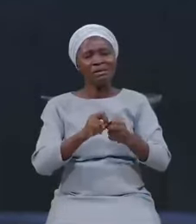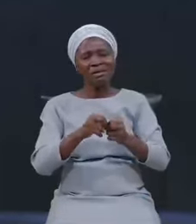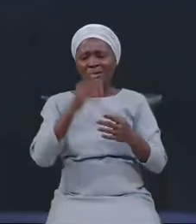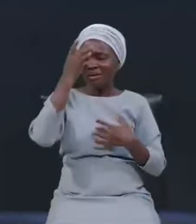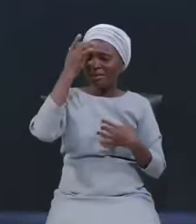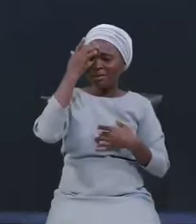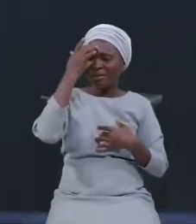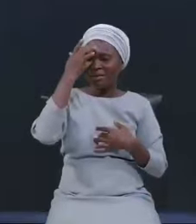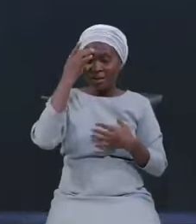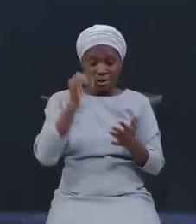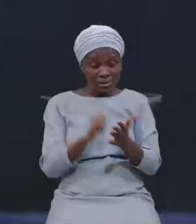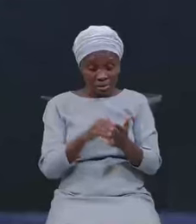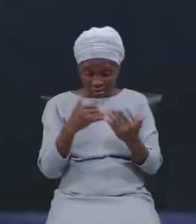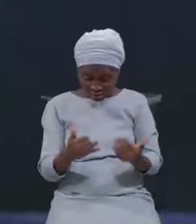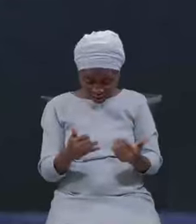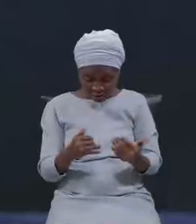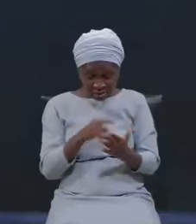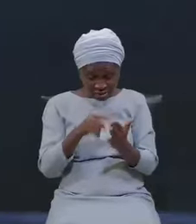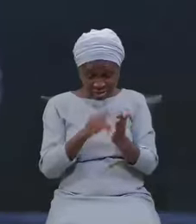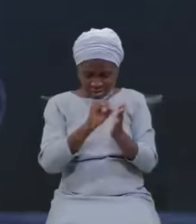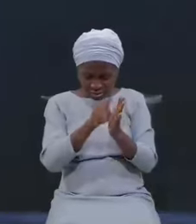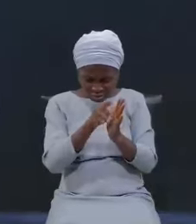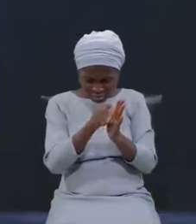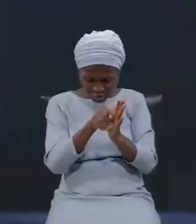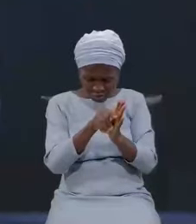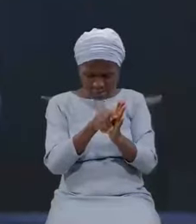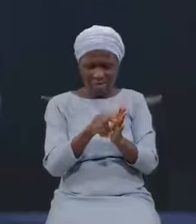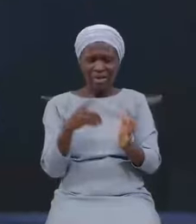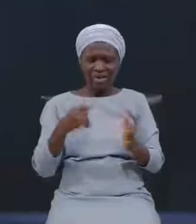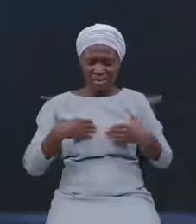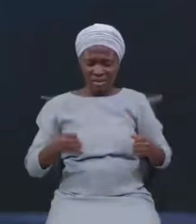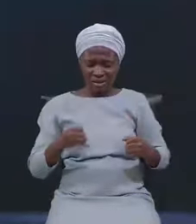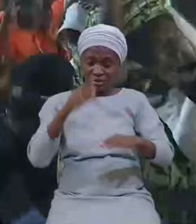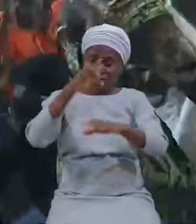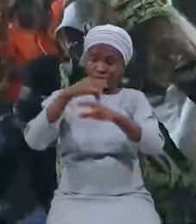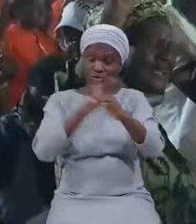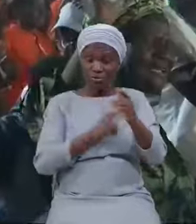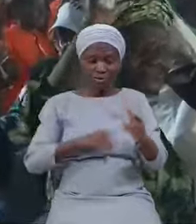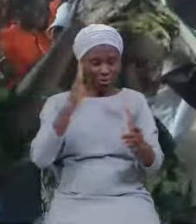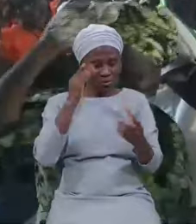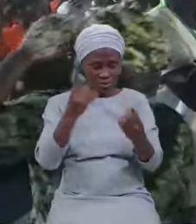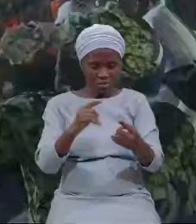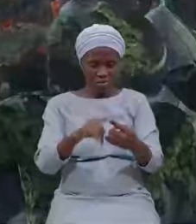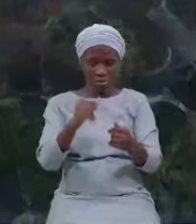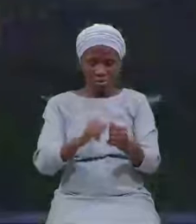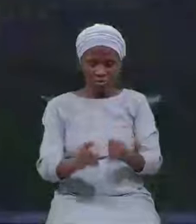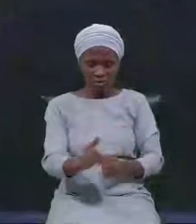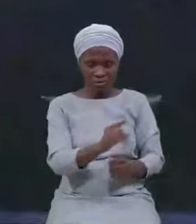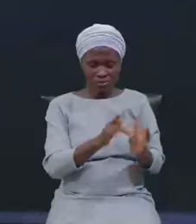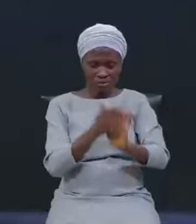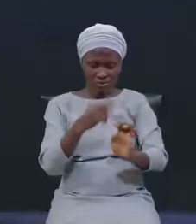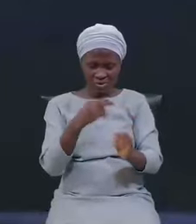que la touche de guérison du Seigneur te parvienne maintenant. Guéris-les.